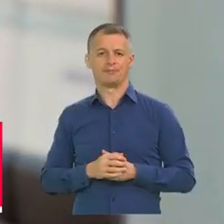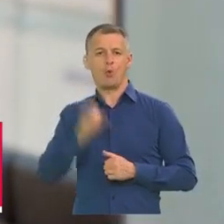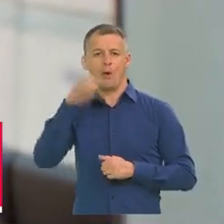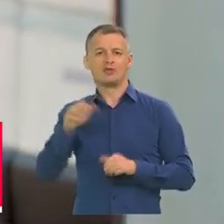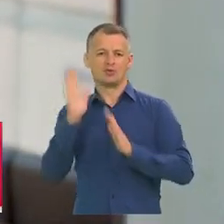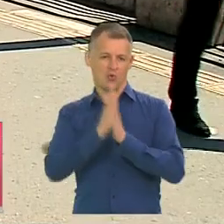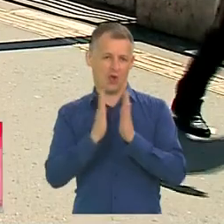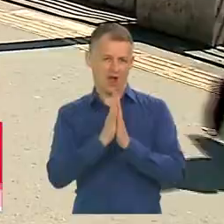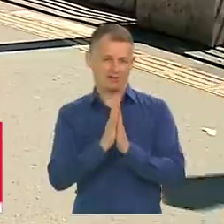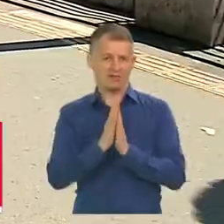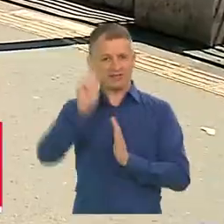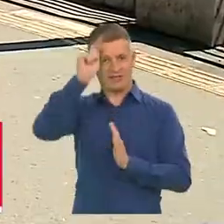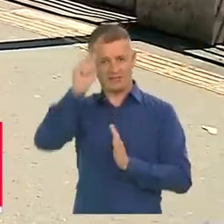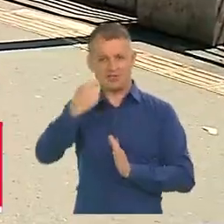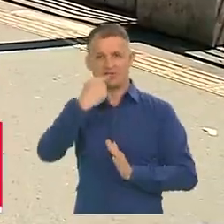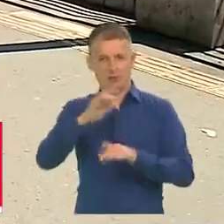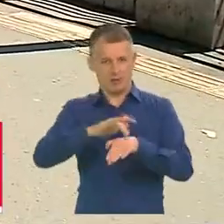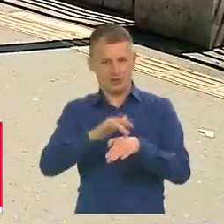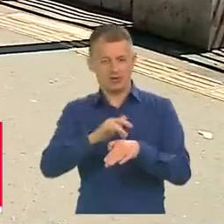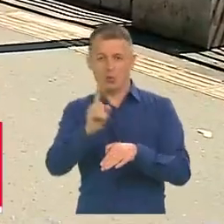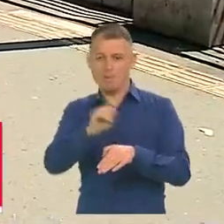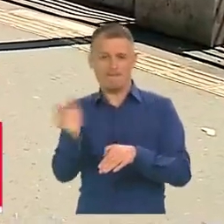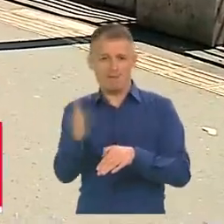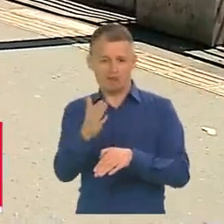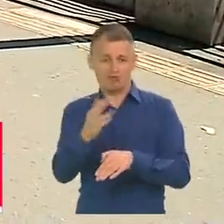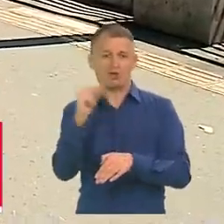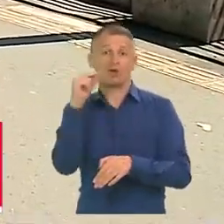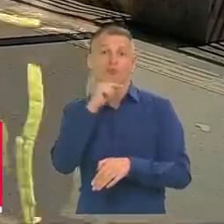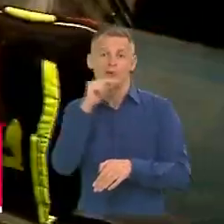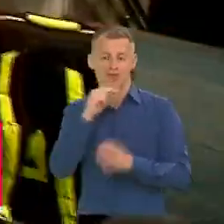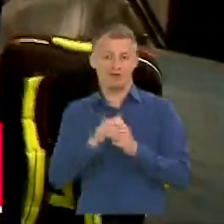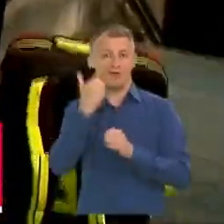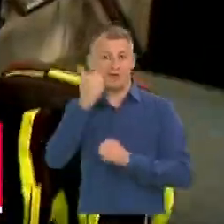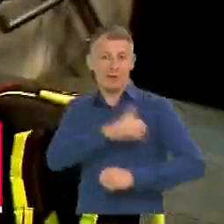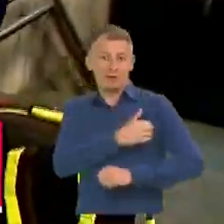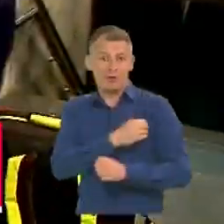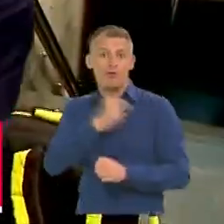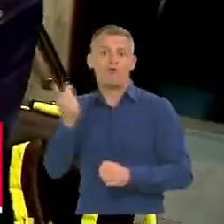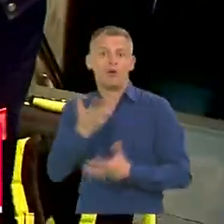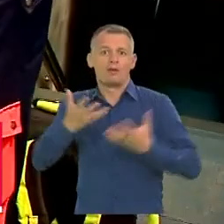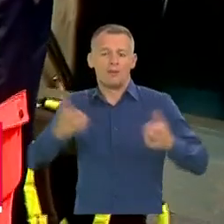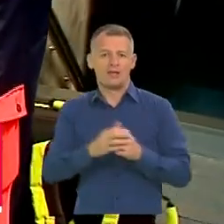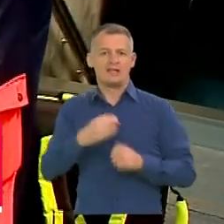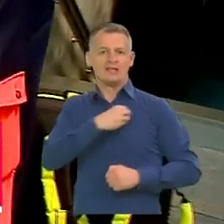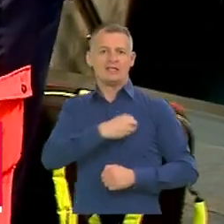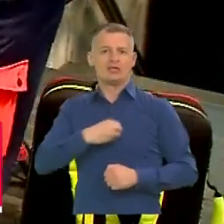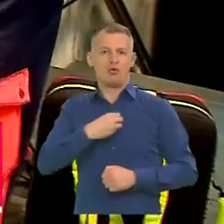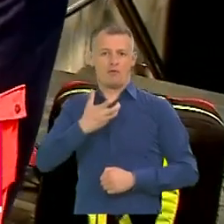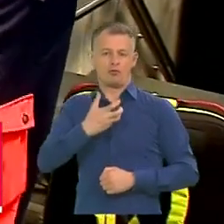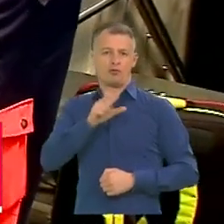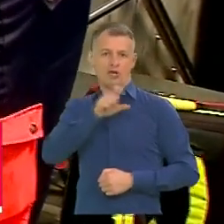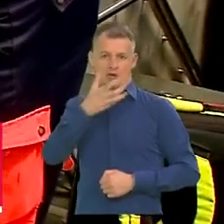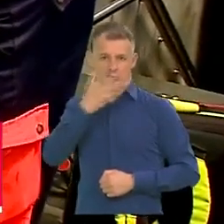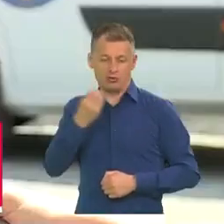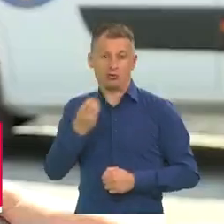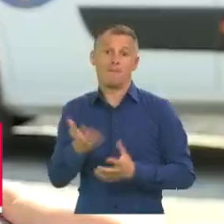sfaturile medicilor și să nu iasă din casă la orele amiezii, când temperaturile sunt extrem de ridicate, iar disconfortul termic accentuat. Să se